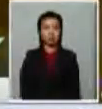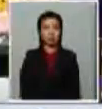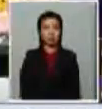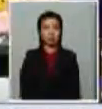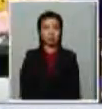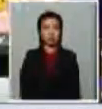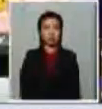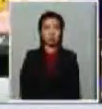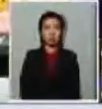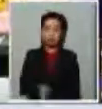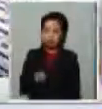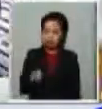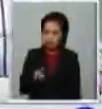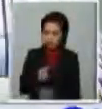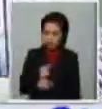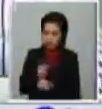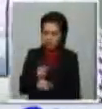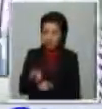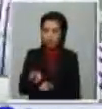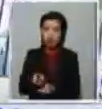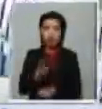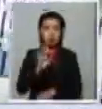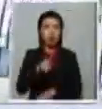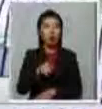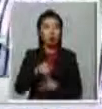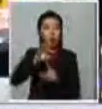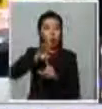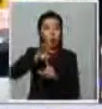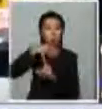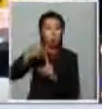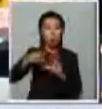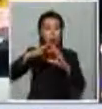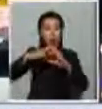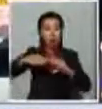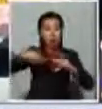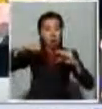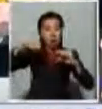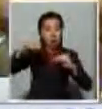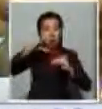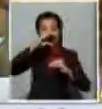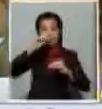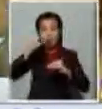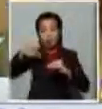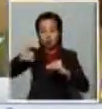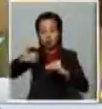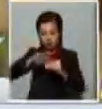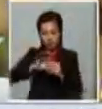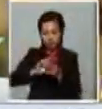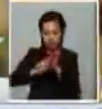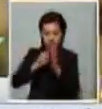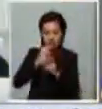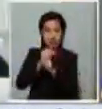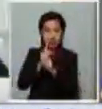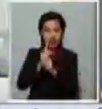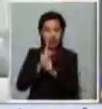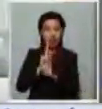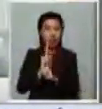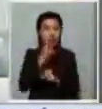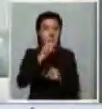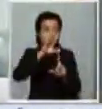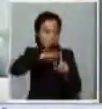าทำอะไรกันครับเนี่ยท่านผู้ใหญ ่กระบวนการแปรรูปกล้วยหอมทองครับ เราเริ่มต้นยังไงอ่ะกระบวนการแปรรูปเนี่ยฮะ เริ่มต้นก็ซื้อกล้วยหอมทอง